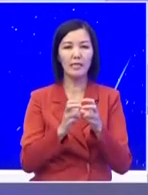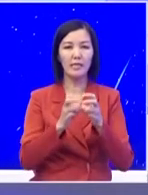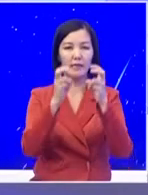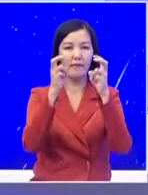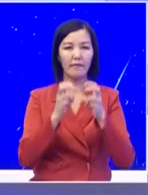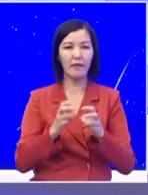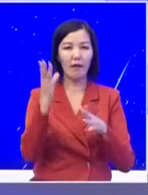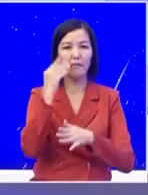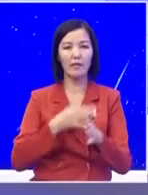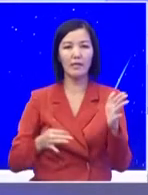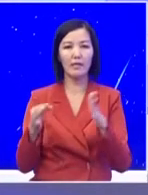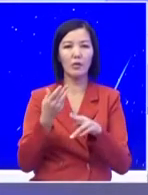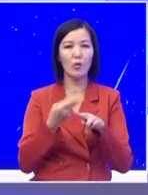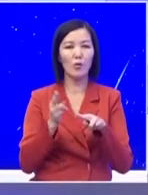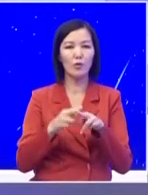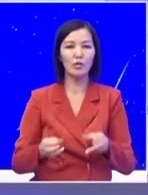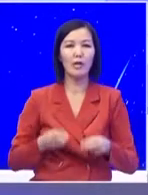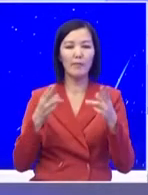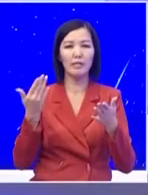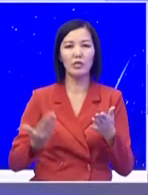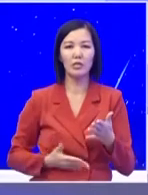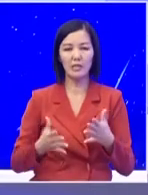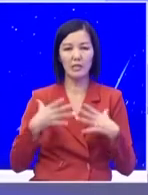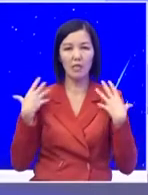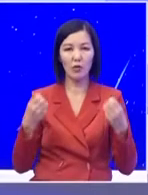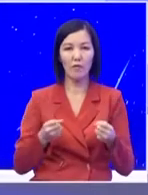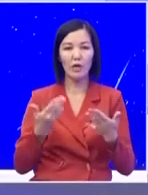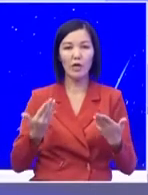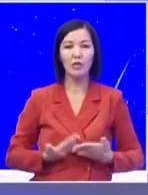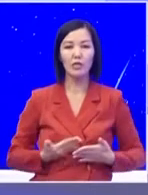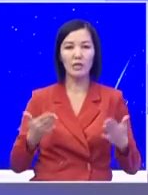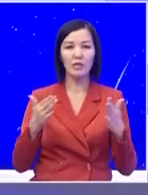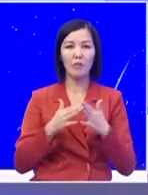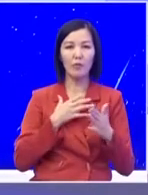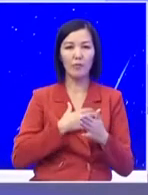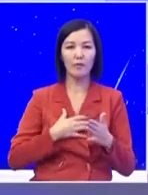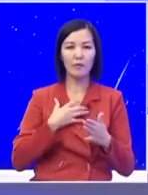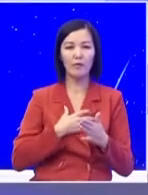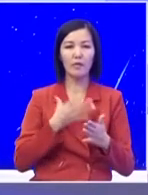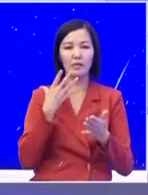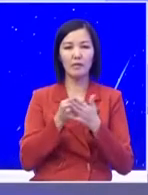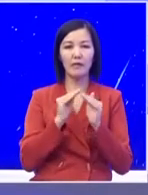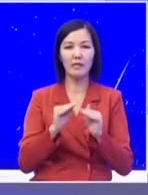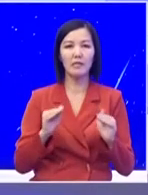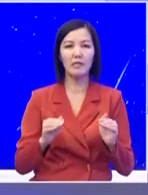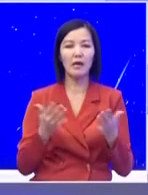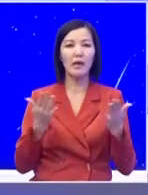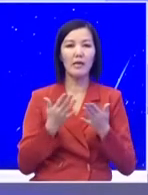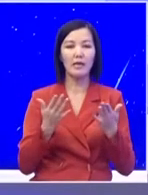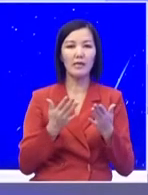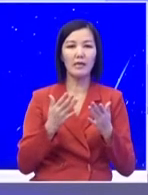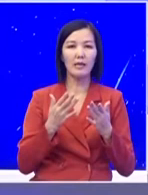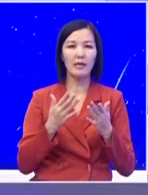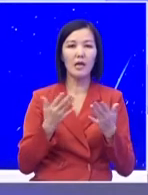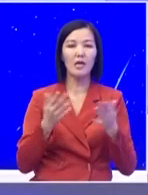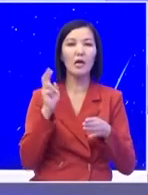Алматинской области представляют потенциальную опасность жизни и здоровью. Жители домов беспокоятся за себя и за своих детей. Какие меры предпринять